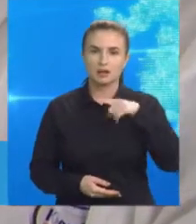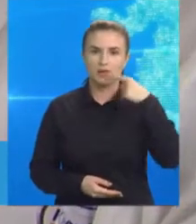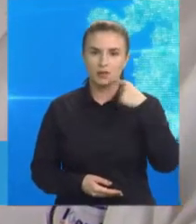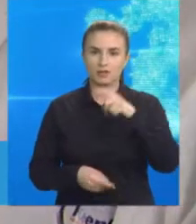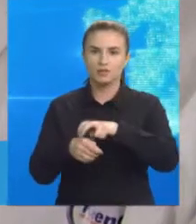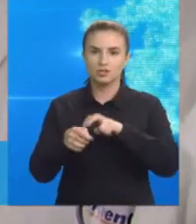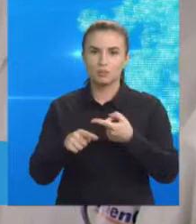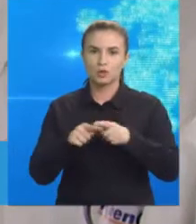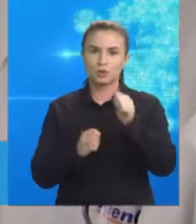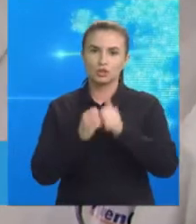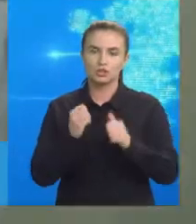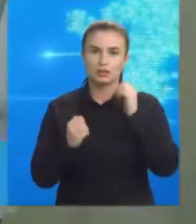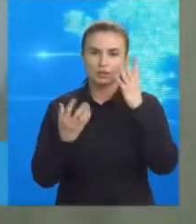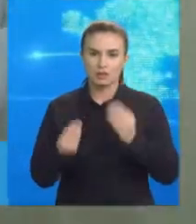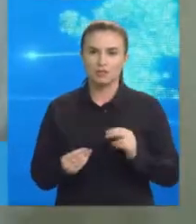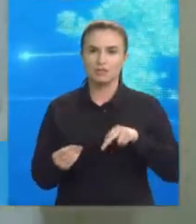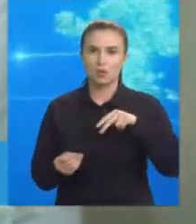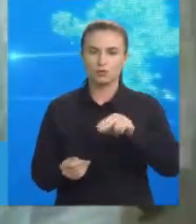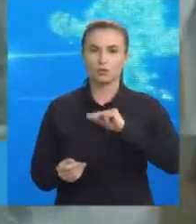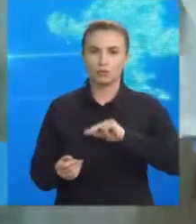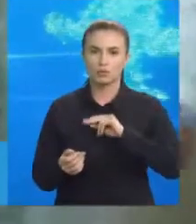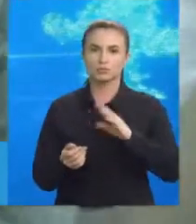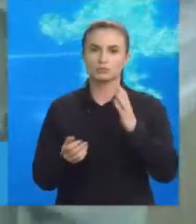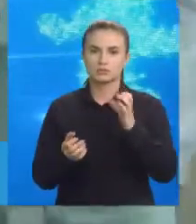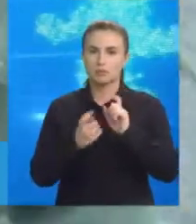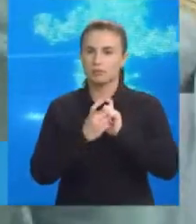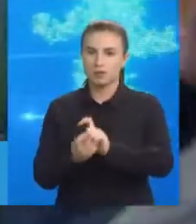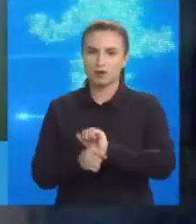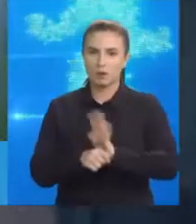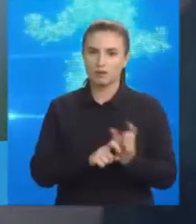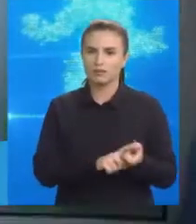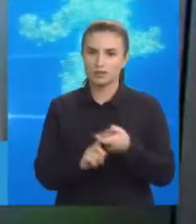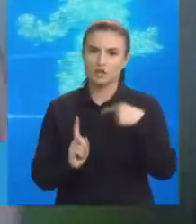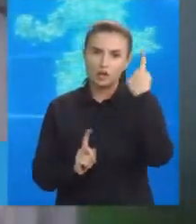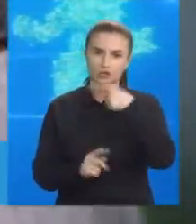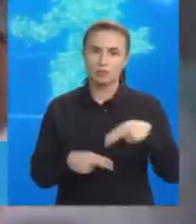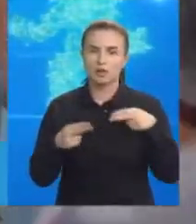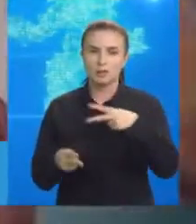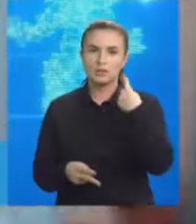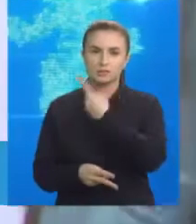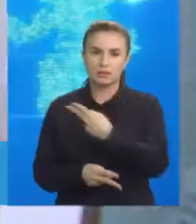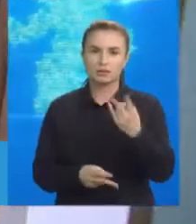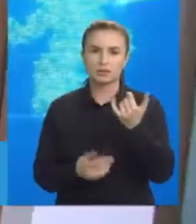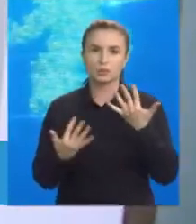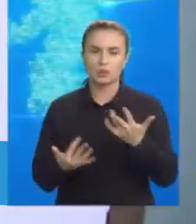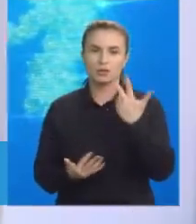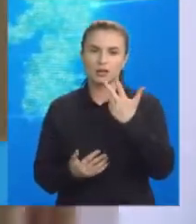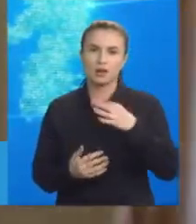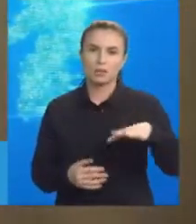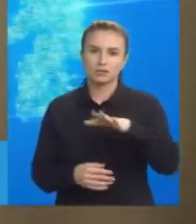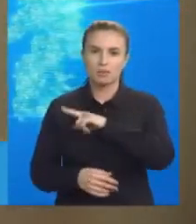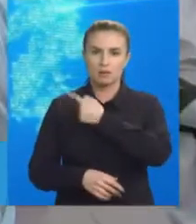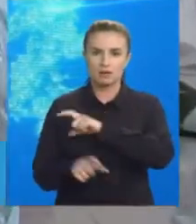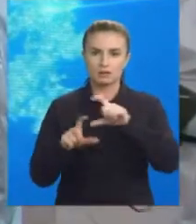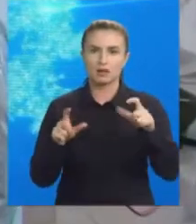врачам, которые ежедневно выходят на передовую в борьбе с коронавирусом. Он лично приехал посмотреть, насколько 3-я областная больница готова к